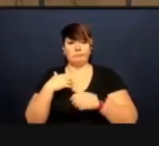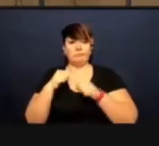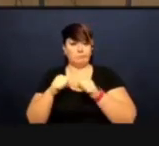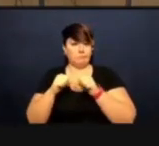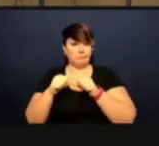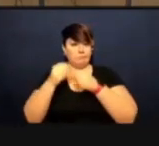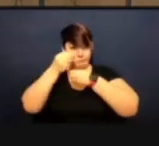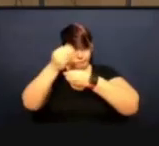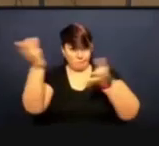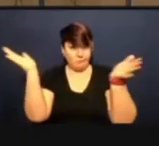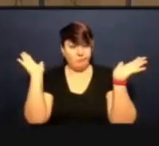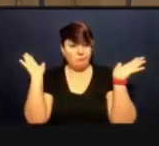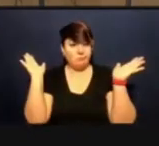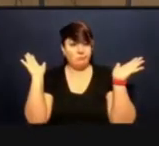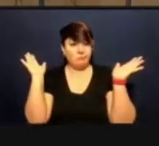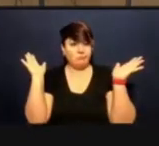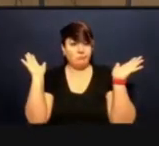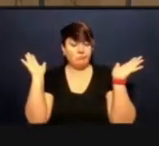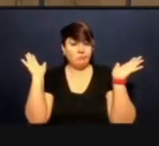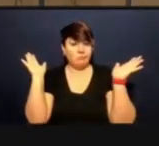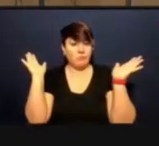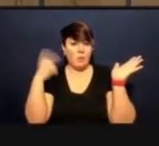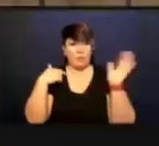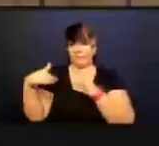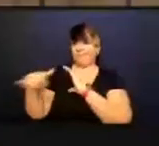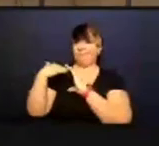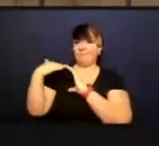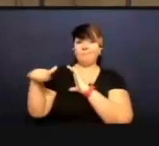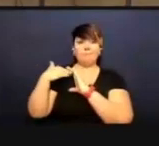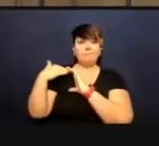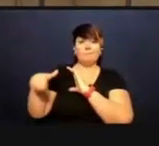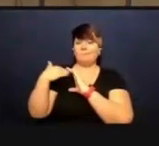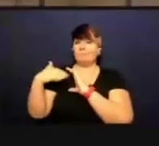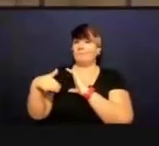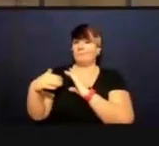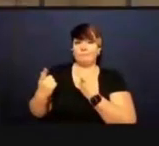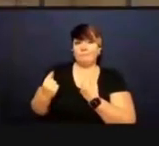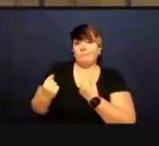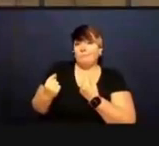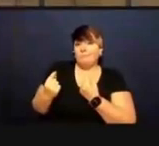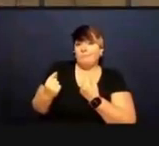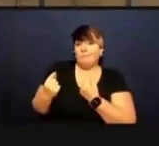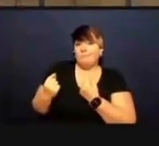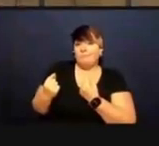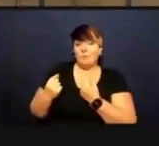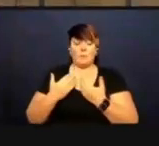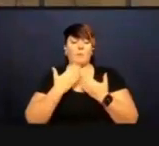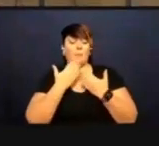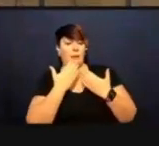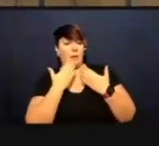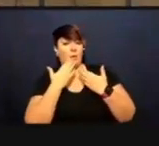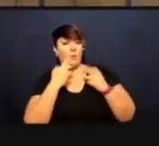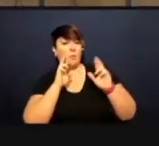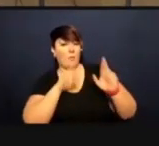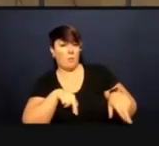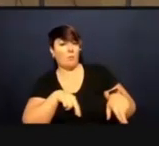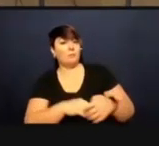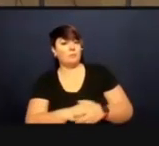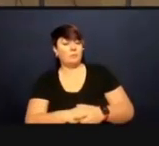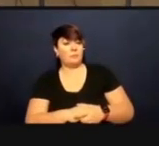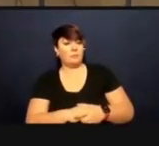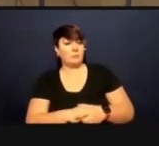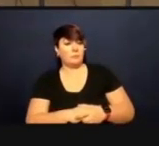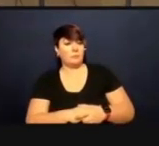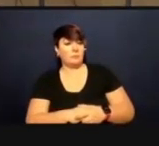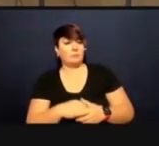kuwaomba muendelee kutupa maelezo, kwa sababu kila mara ninapokea barua pepe